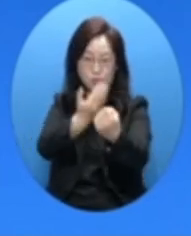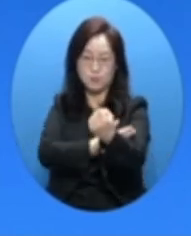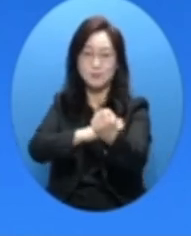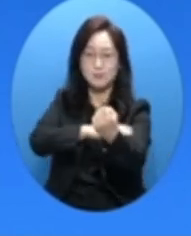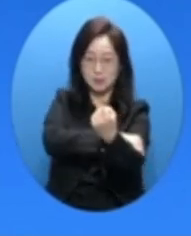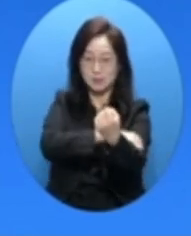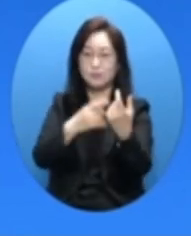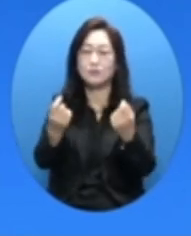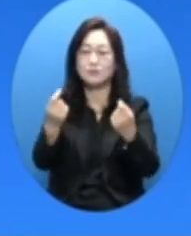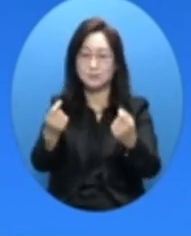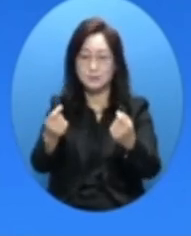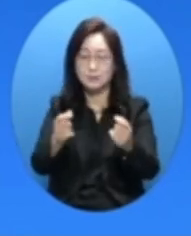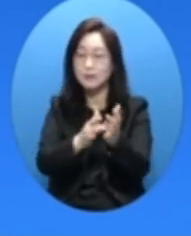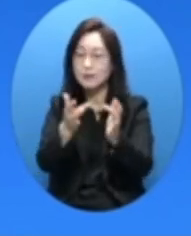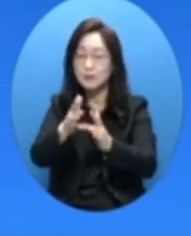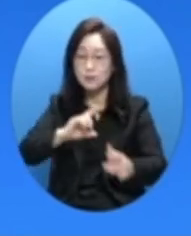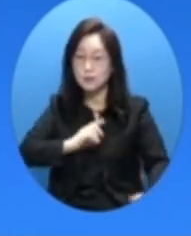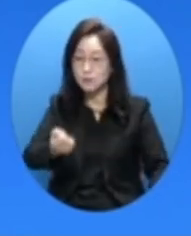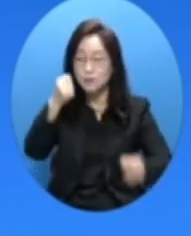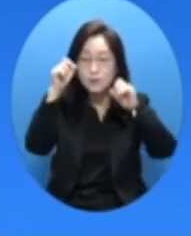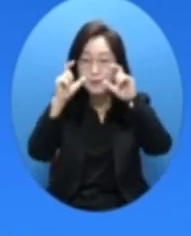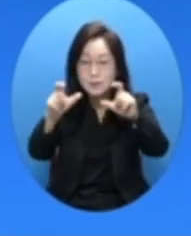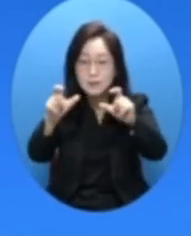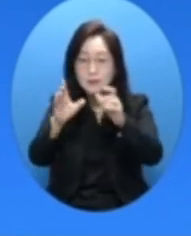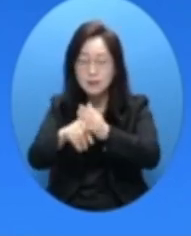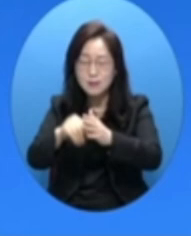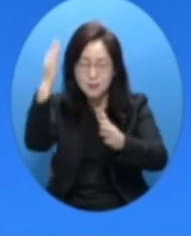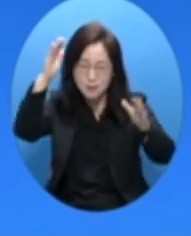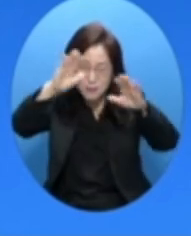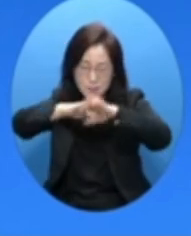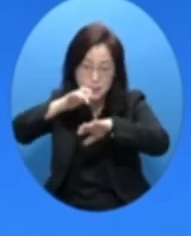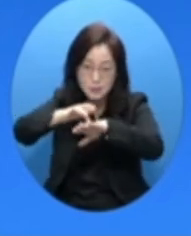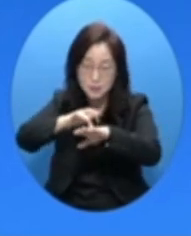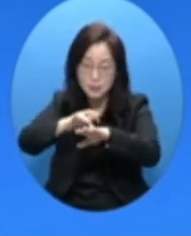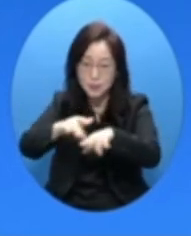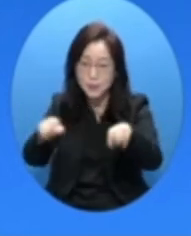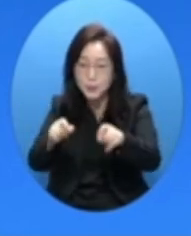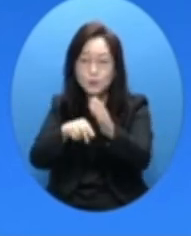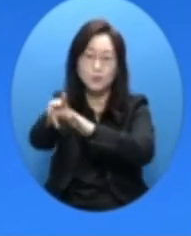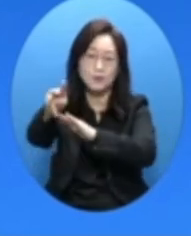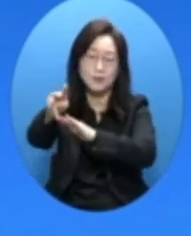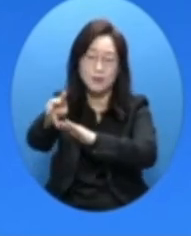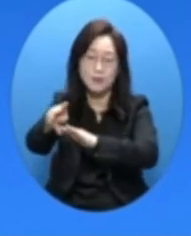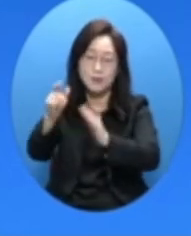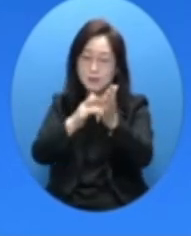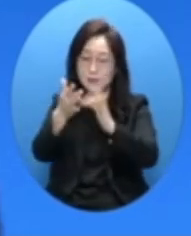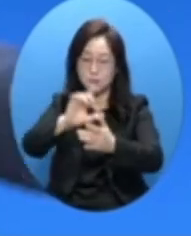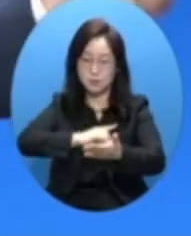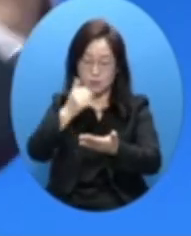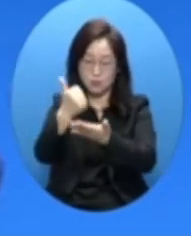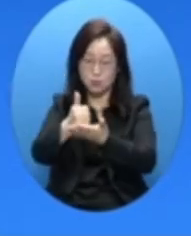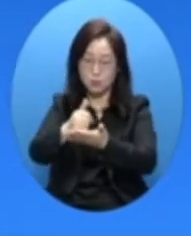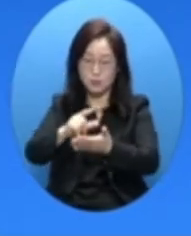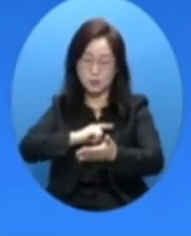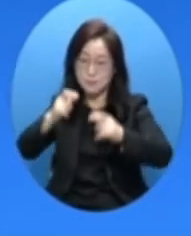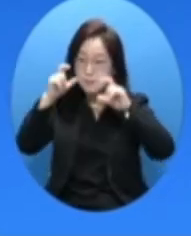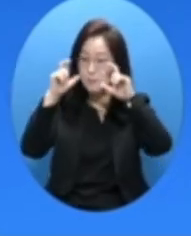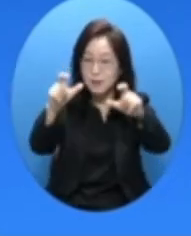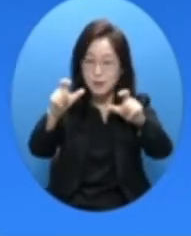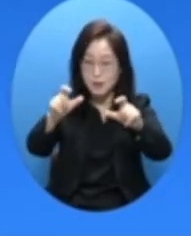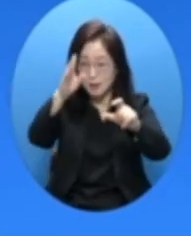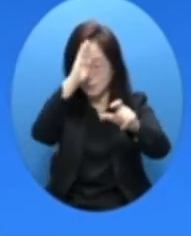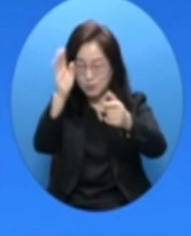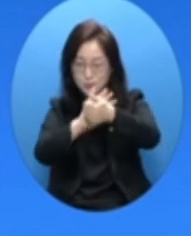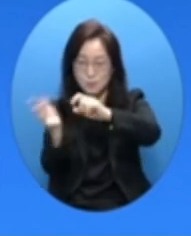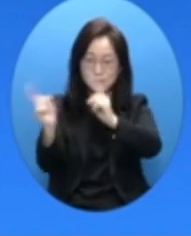것입니다 예수의 이름으로 외칠 때에 그 아버지가 물러가는 것입니다 예수님으로 선포할 때 병이 취업 한 바퀴